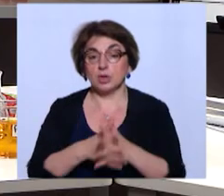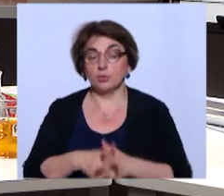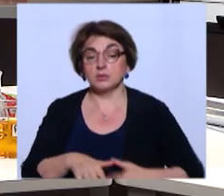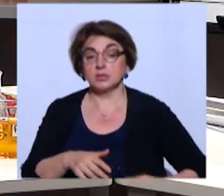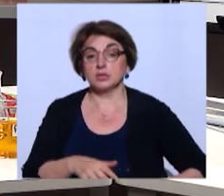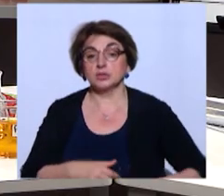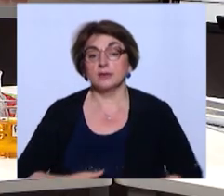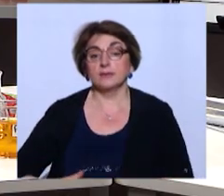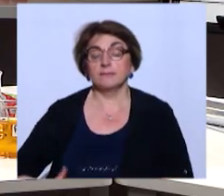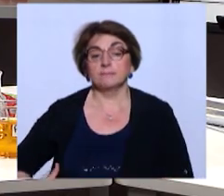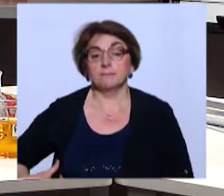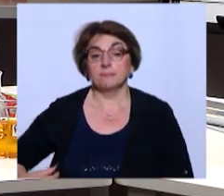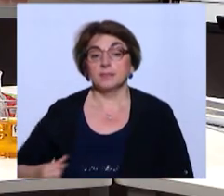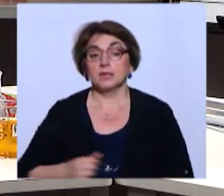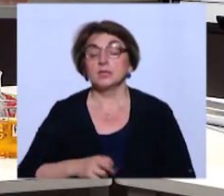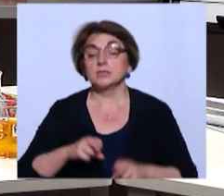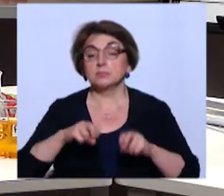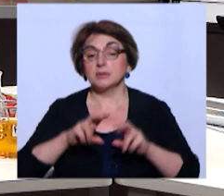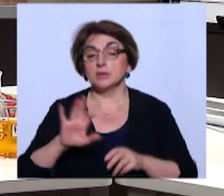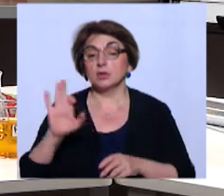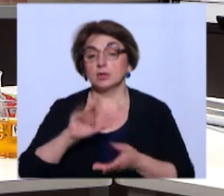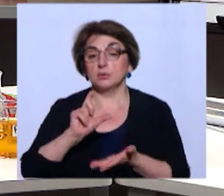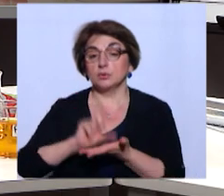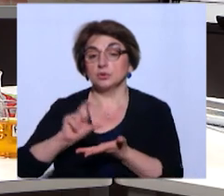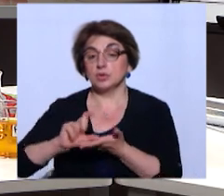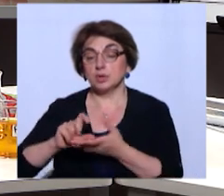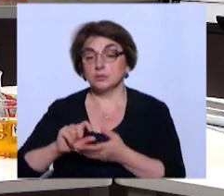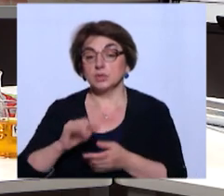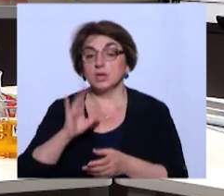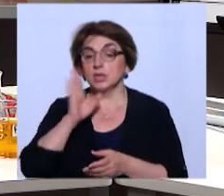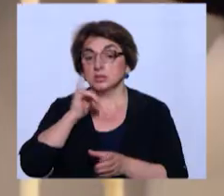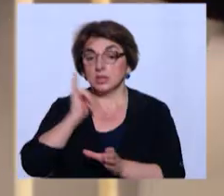ქიმიურ ჭიქებში ვათავსებთ გამოხდილ წყალს.